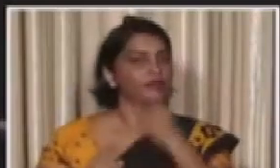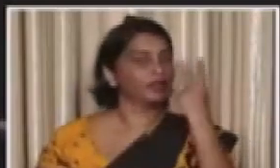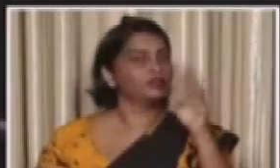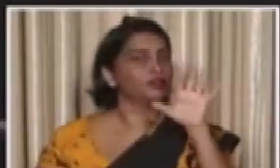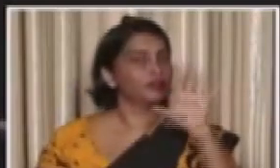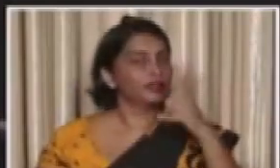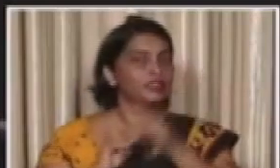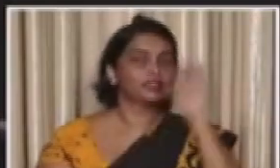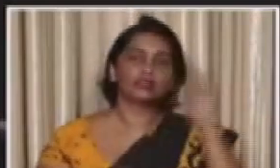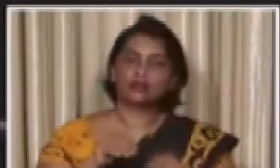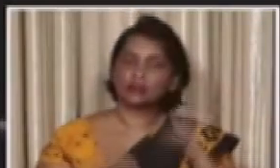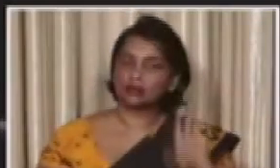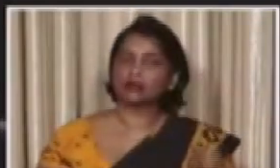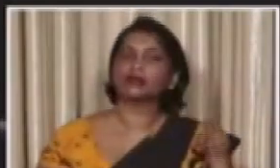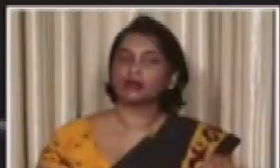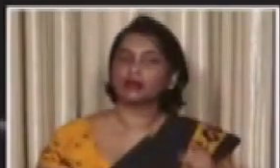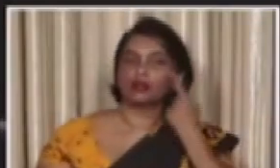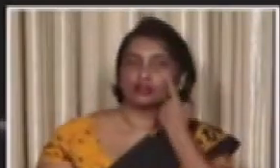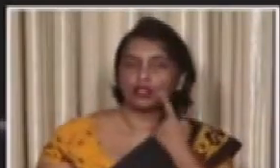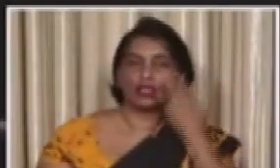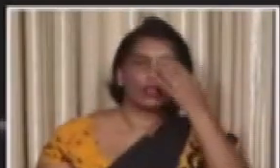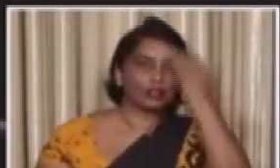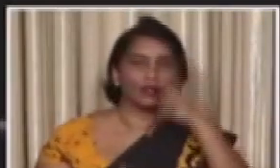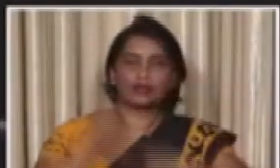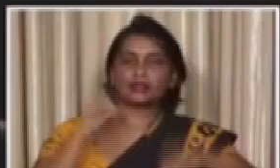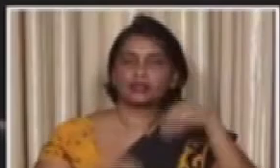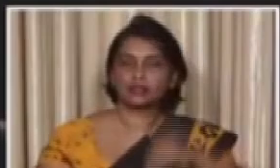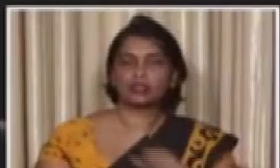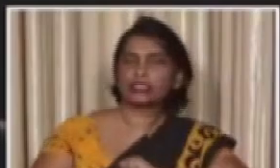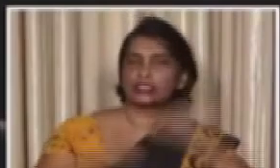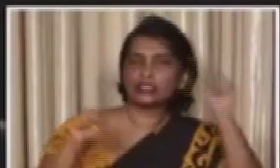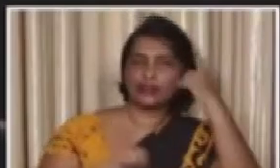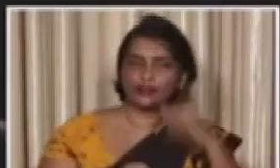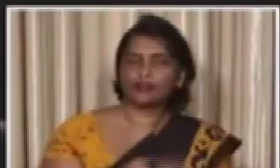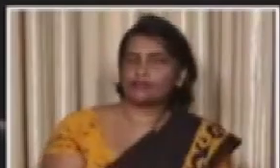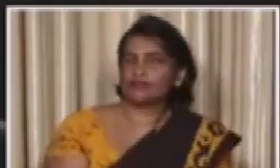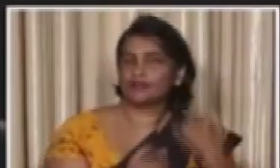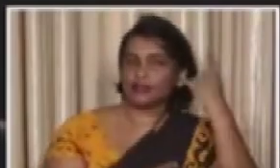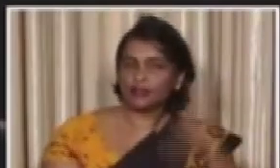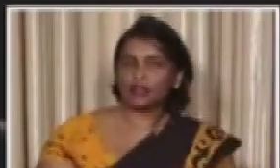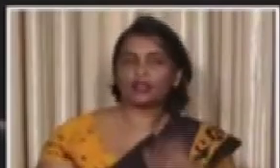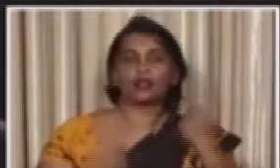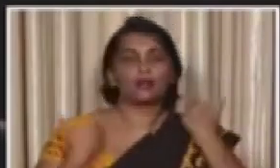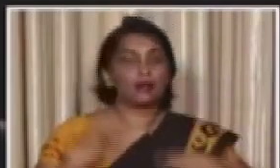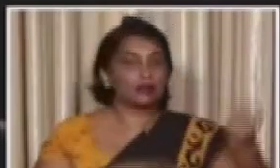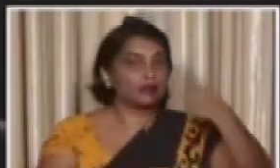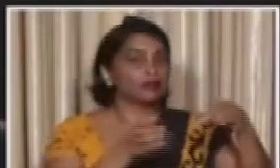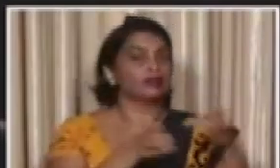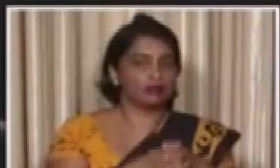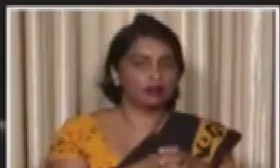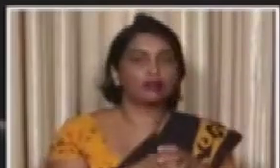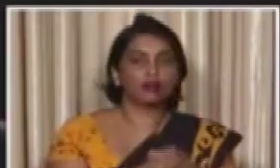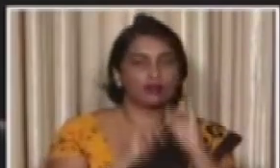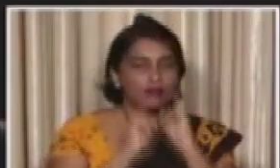පහේ ජනාධිපතිවරණයේදී අහිංසක දෙමළ ඡන්ද වර්ජනයක් සඳහා පෙළඹවීමක් රාජපක්ෂ කණ්ඩායම දැරු